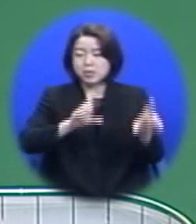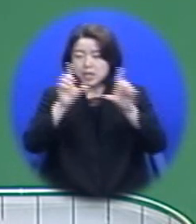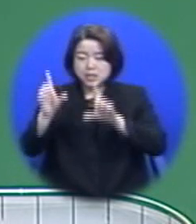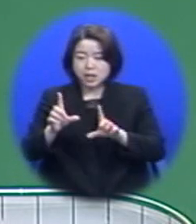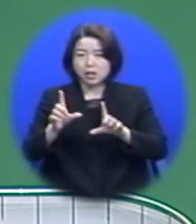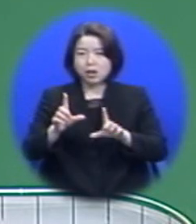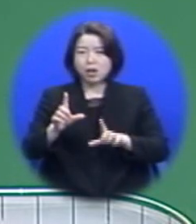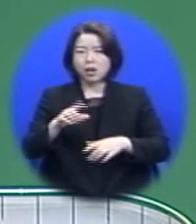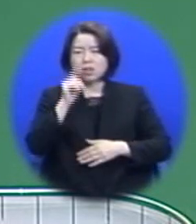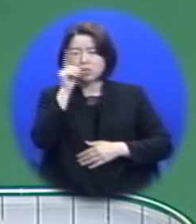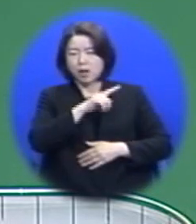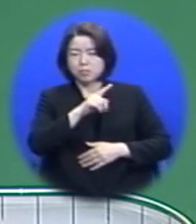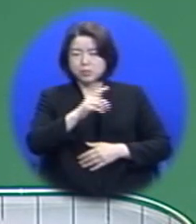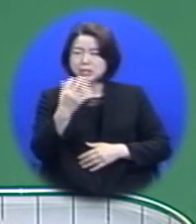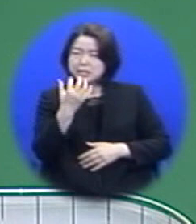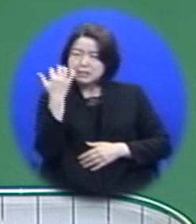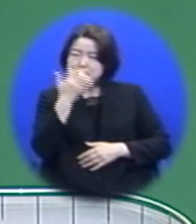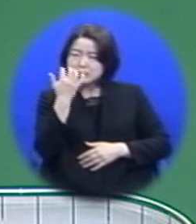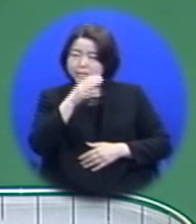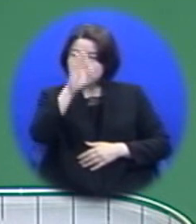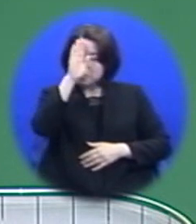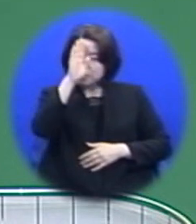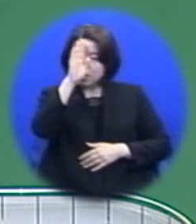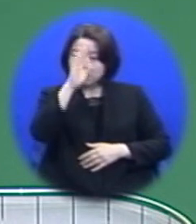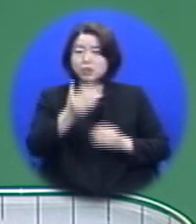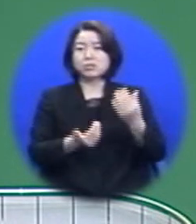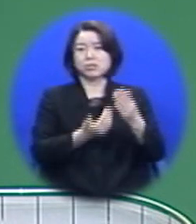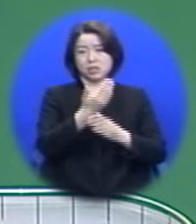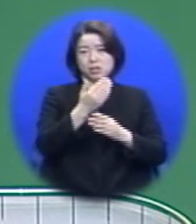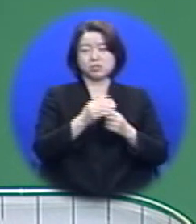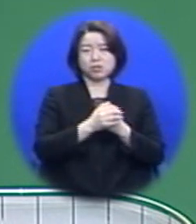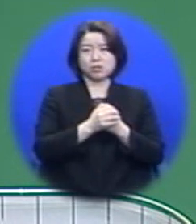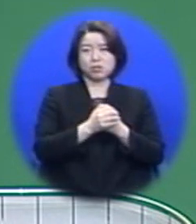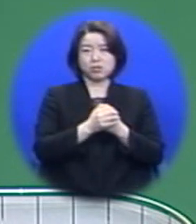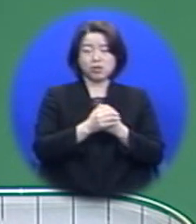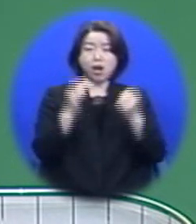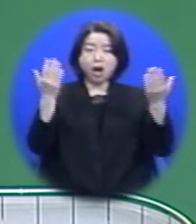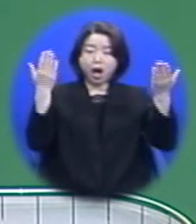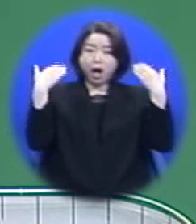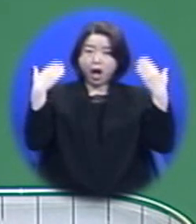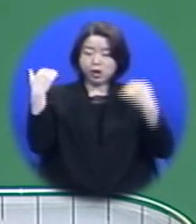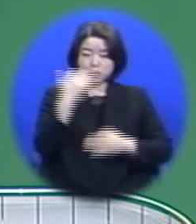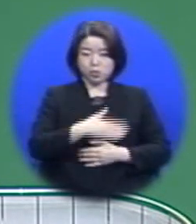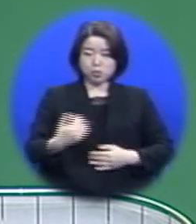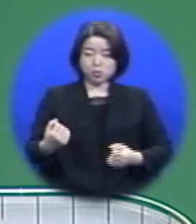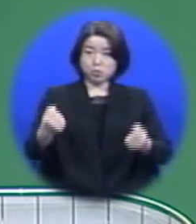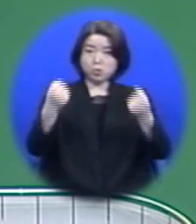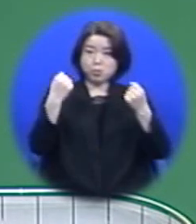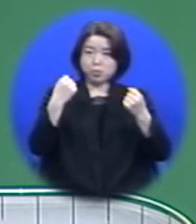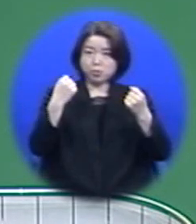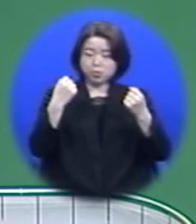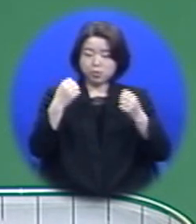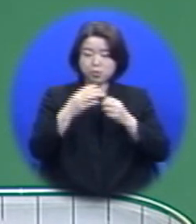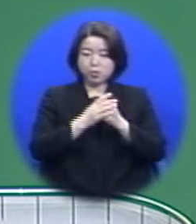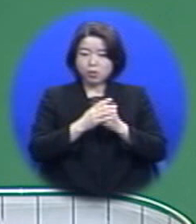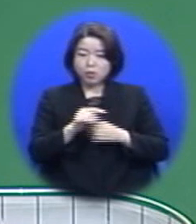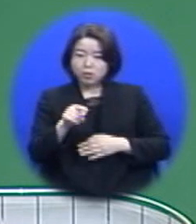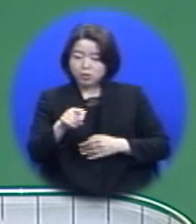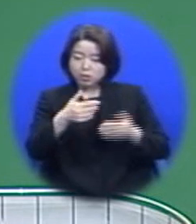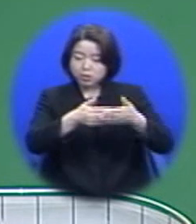성병이 걸렸습니다 학교 양호실에서 어 너 도대체 어디서 이런 일이